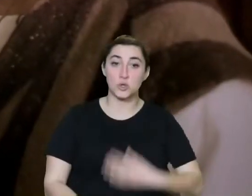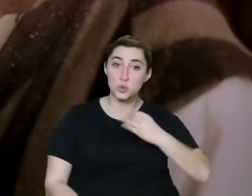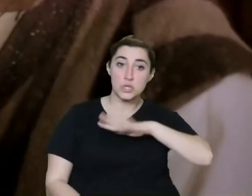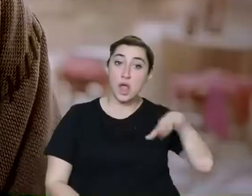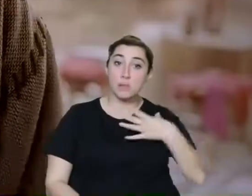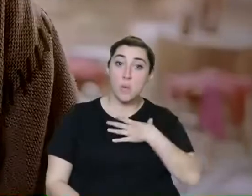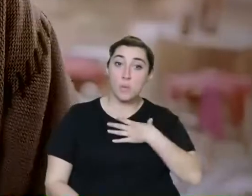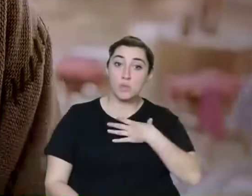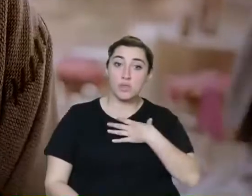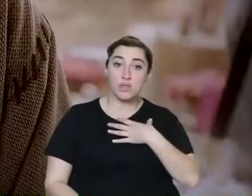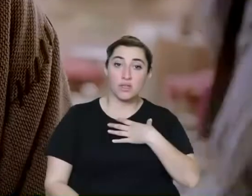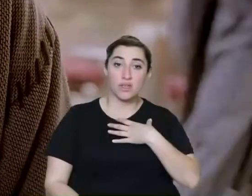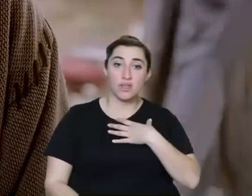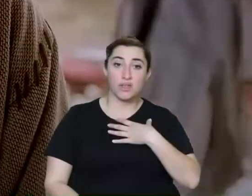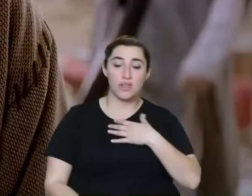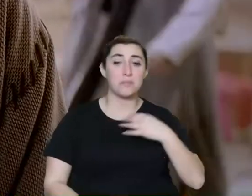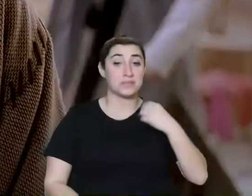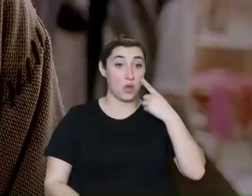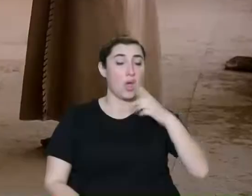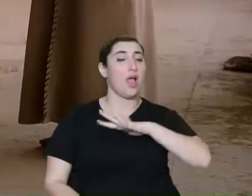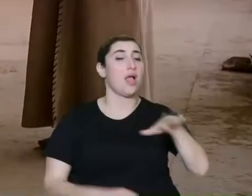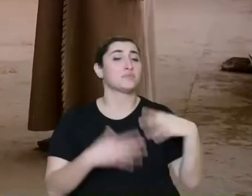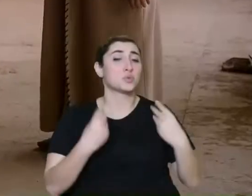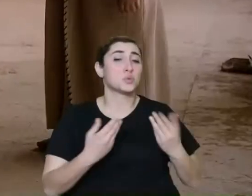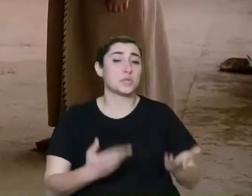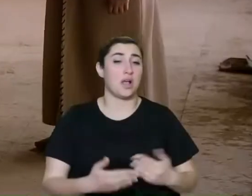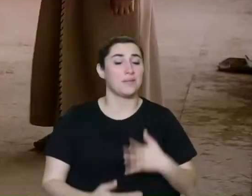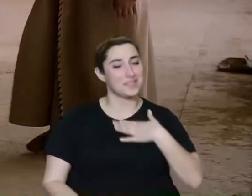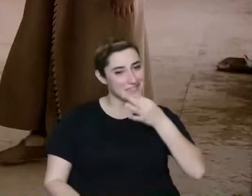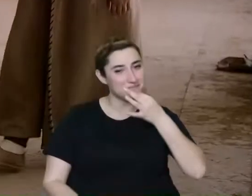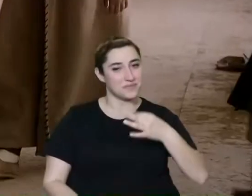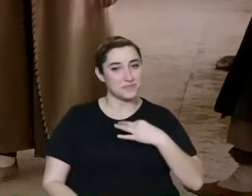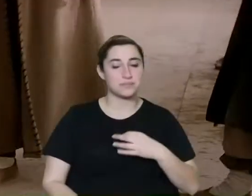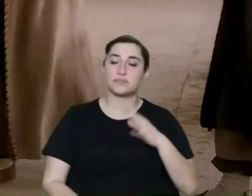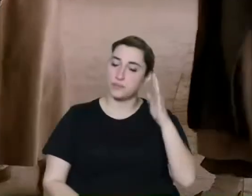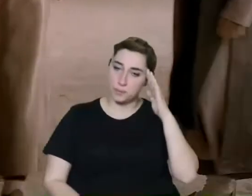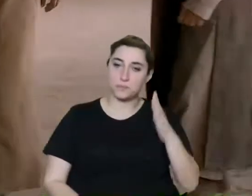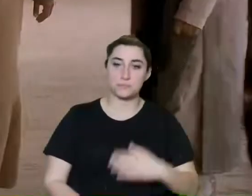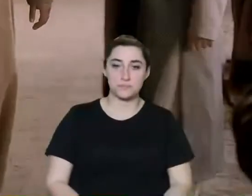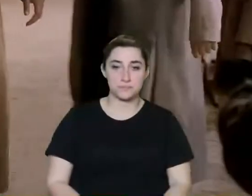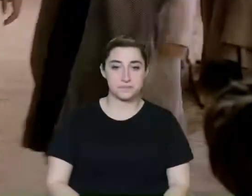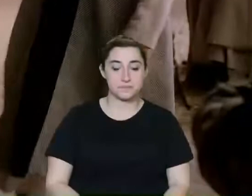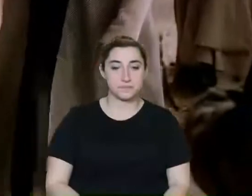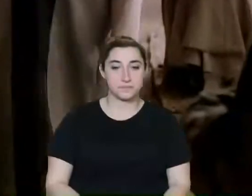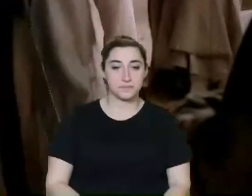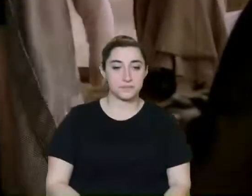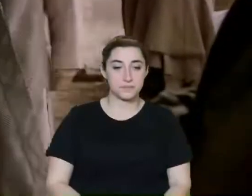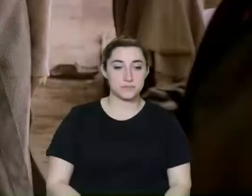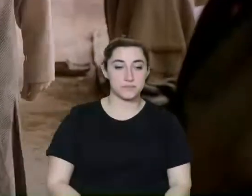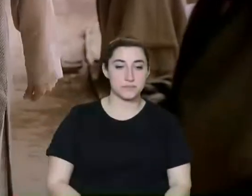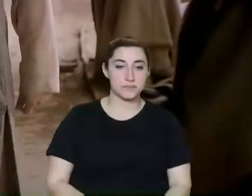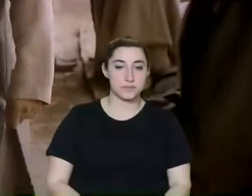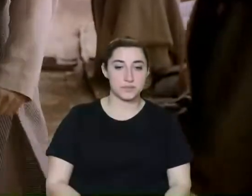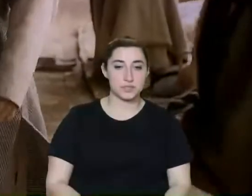Güzel midir Konya? Seversen her yer güzeldir. Bana müsaade. Eyvallah. Kasım yanına geldi,